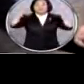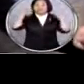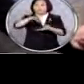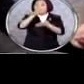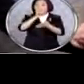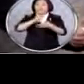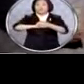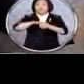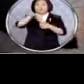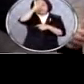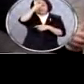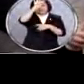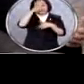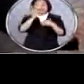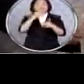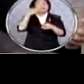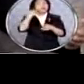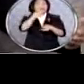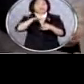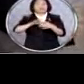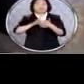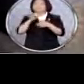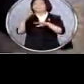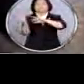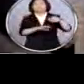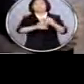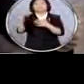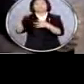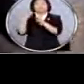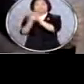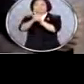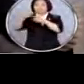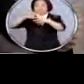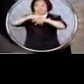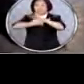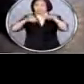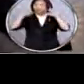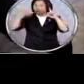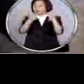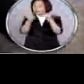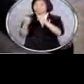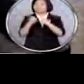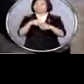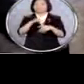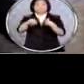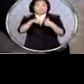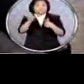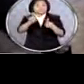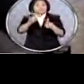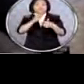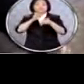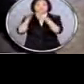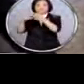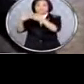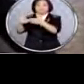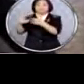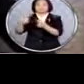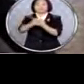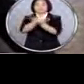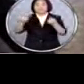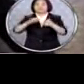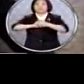们要跨越蓝绿，我们要整体的对外，如果我们整体的对世界、对外交，我们也应该整体的对中国。所